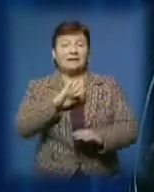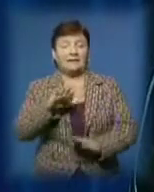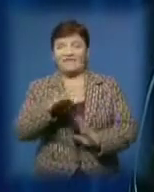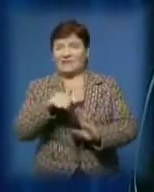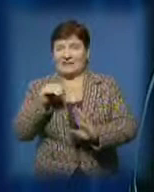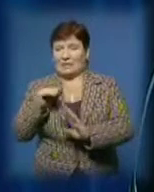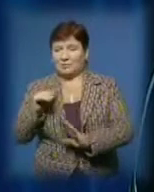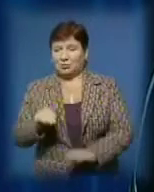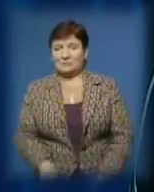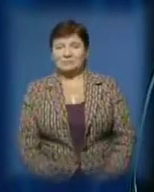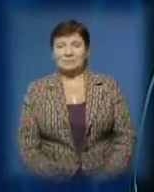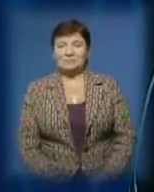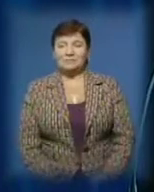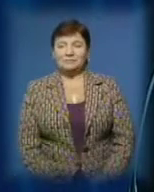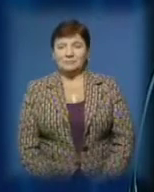викликатимуть.